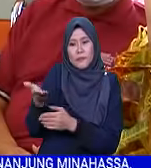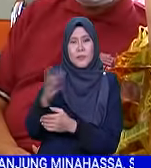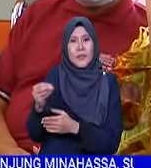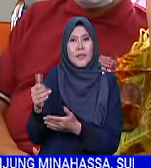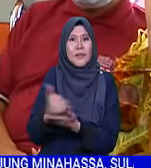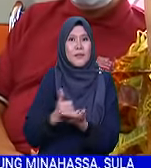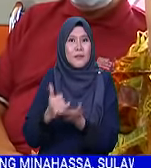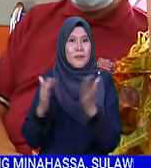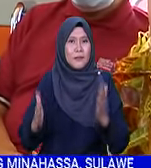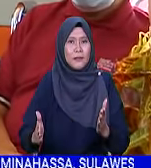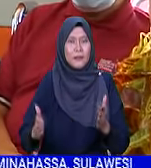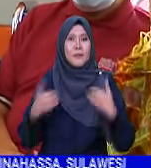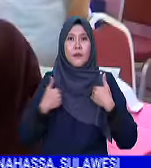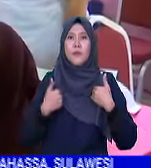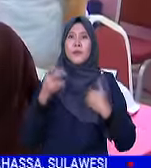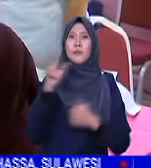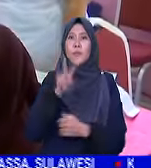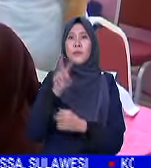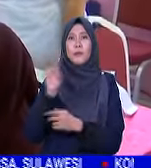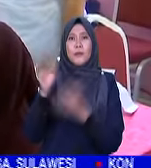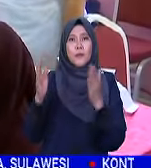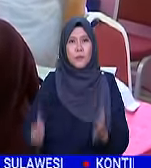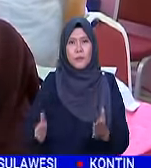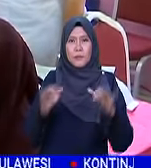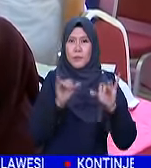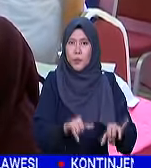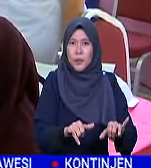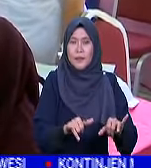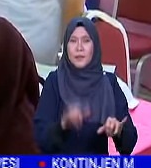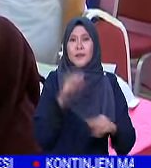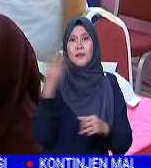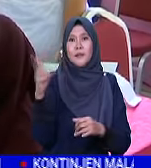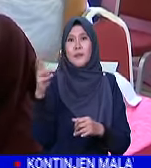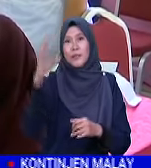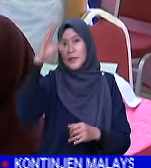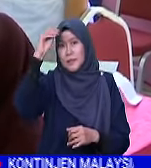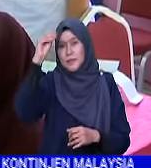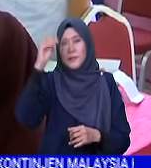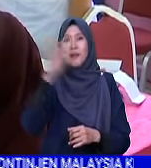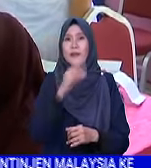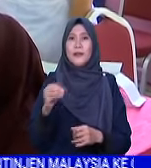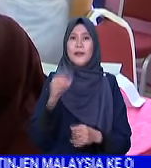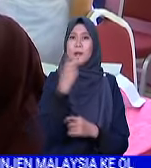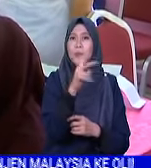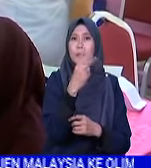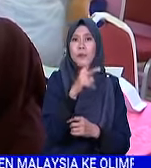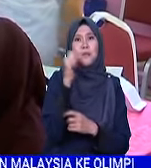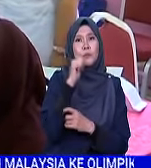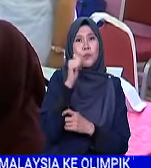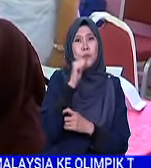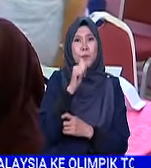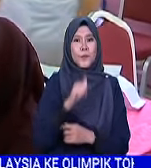gelandangan dan kini mempunyai 28 penghuni terdiri daripada 16 lelaki dan 12